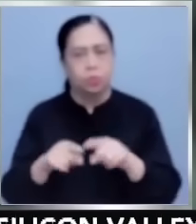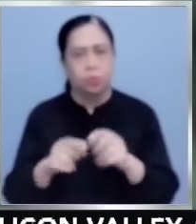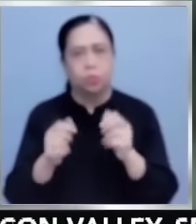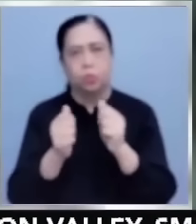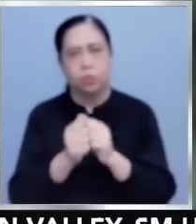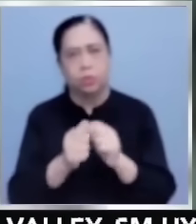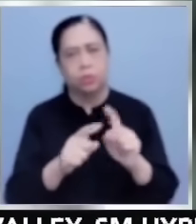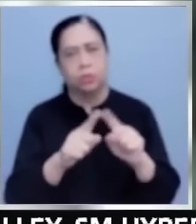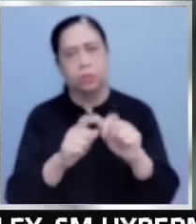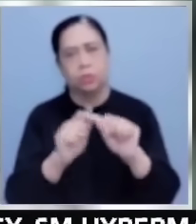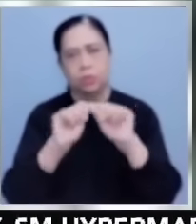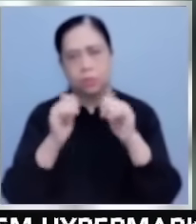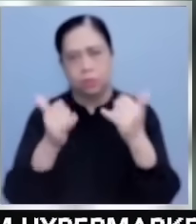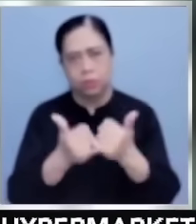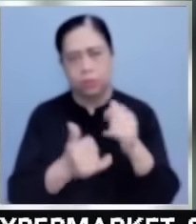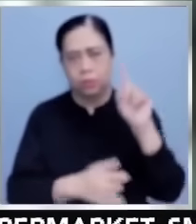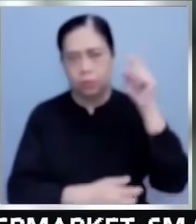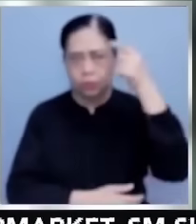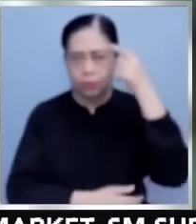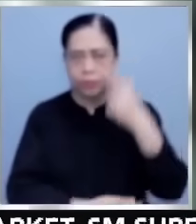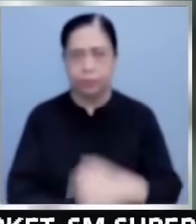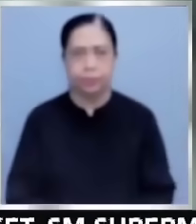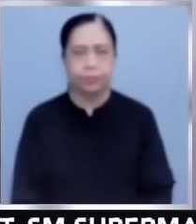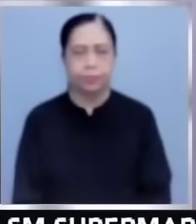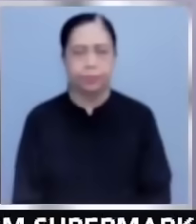pang ahensya ng pamahalaan.